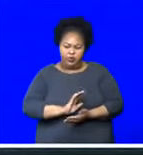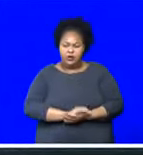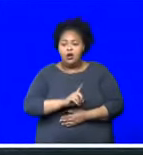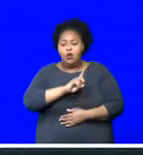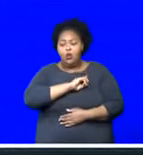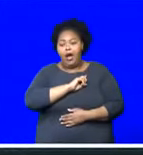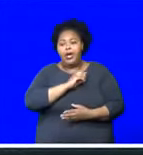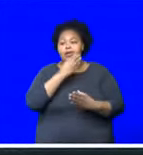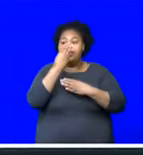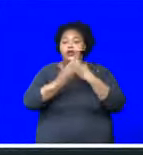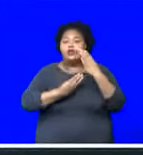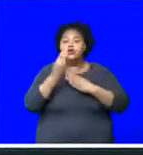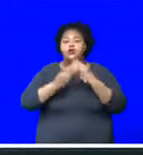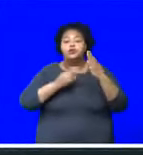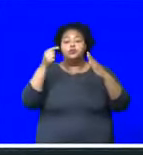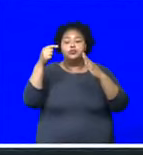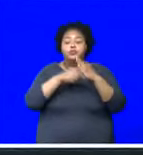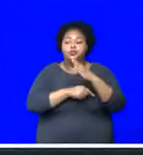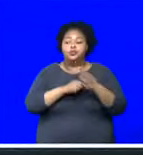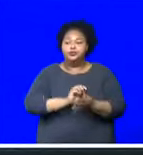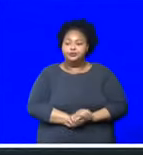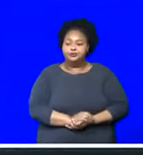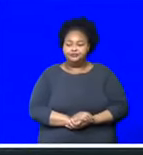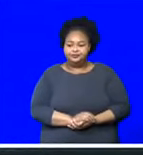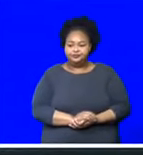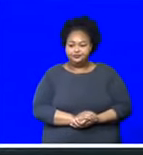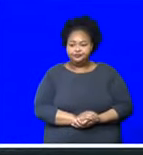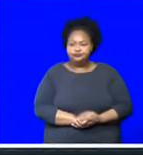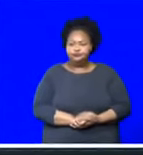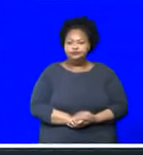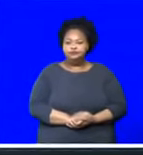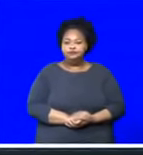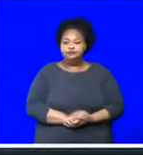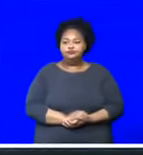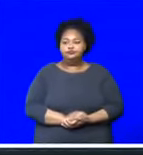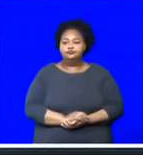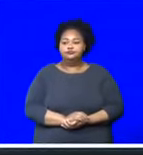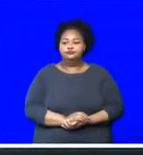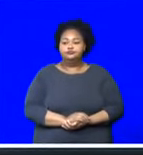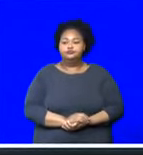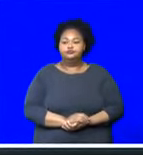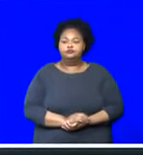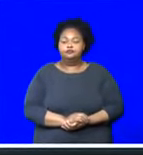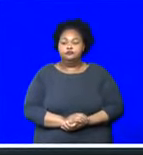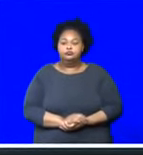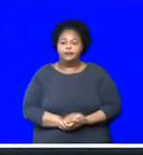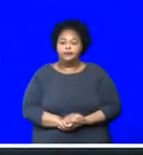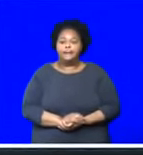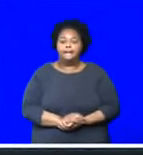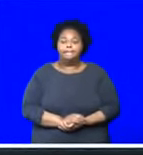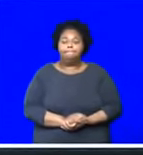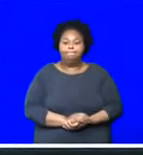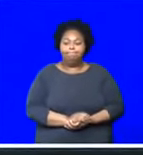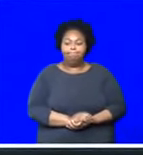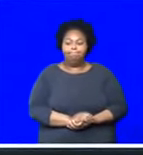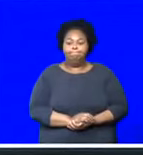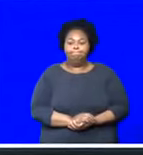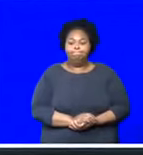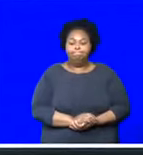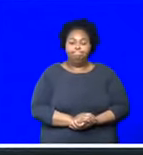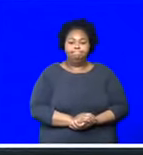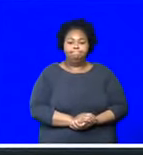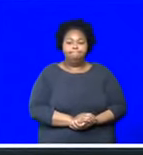ngenxa yesimo semnotho. Tindzaba Eswatini TV kubika Themkosi Mavimbela namuzi Mkhonda nasonto